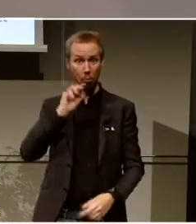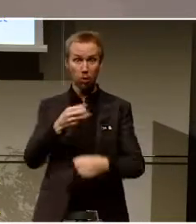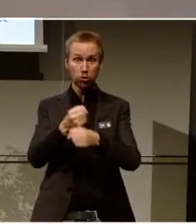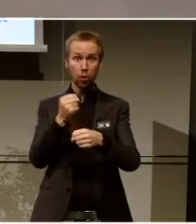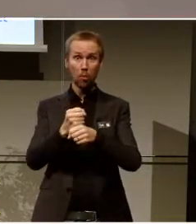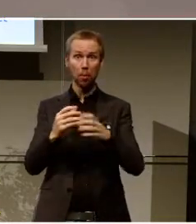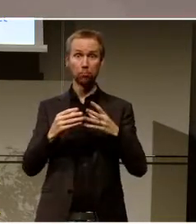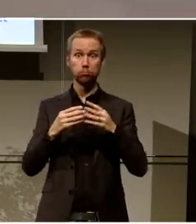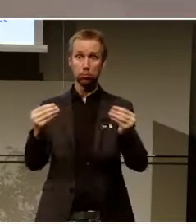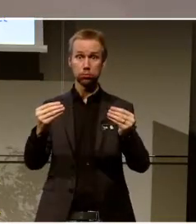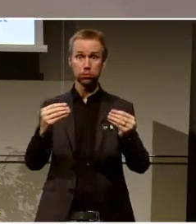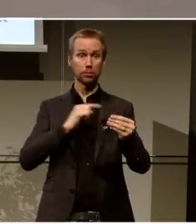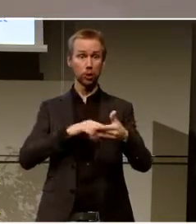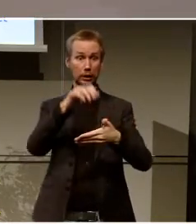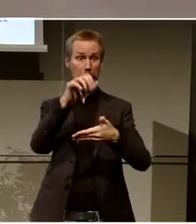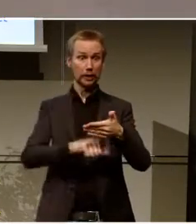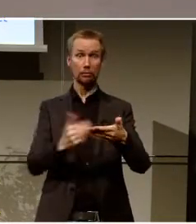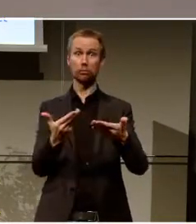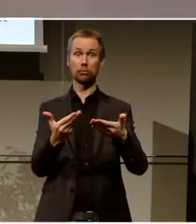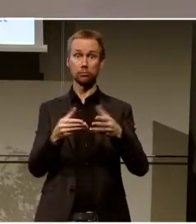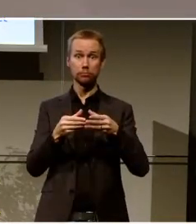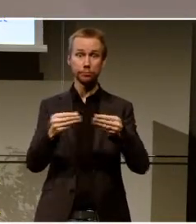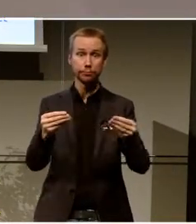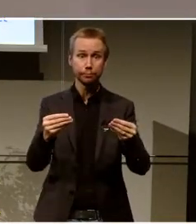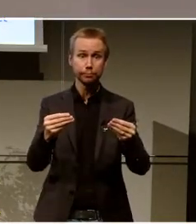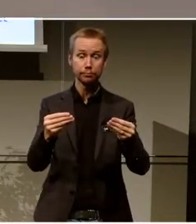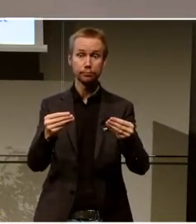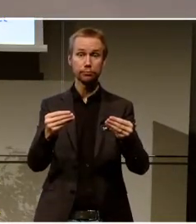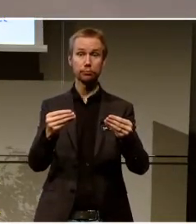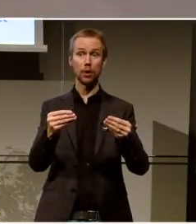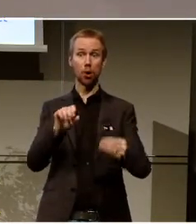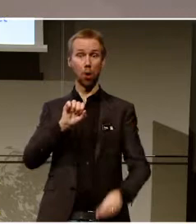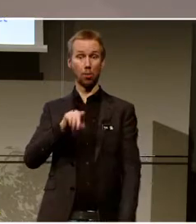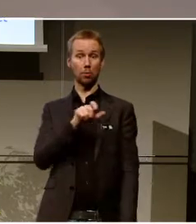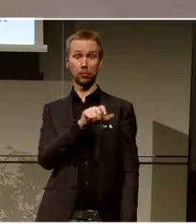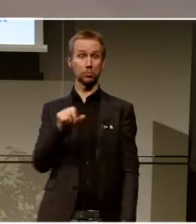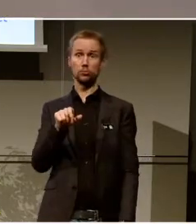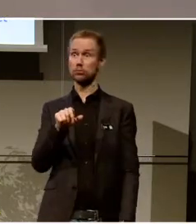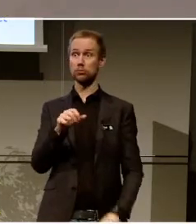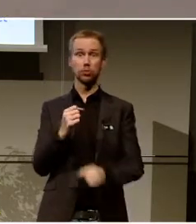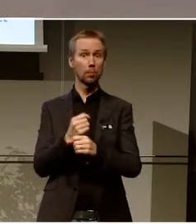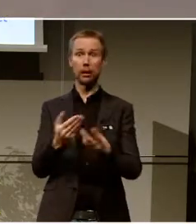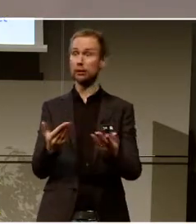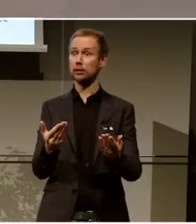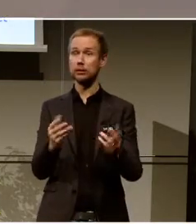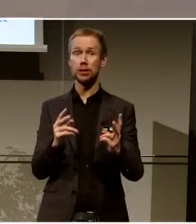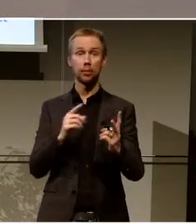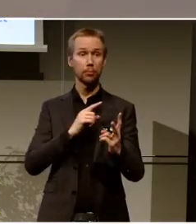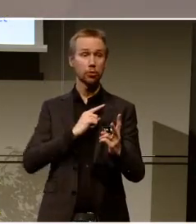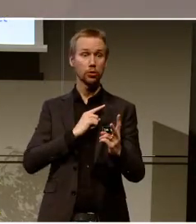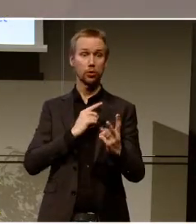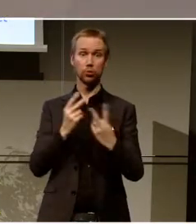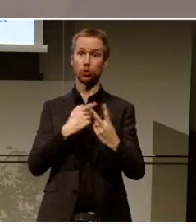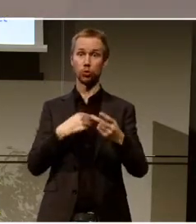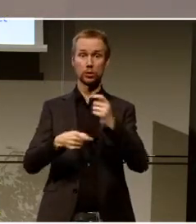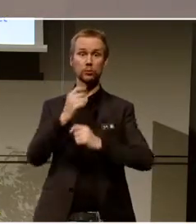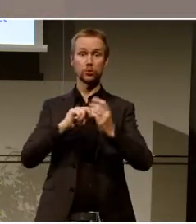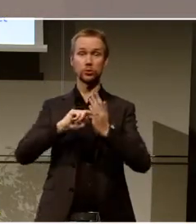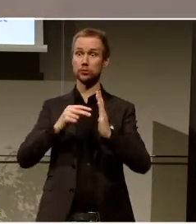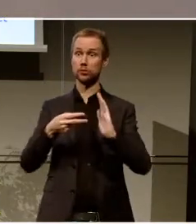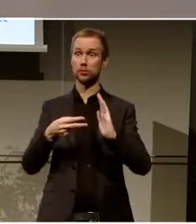del av vår skatteekonomi som bygger på att vi beskattar lön. Men om folk inte kommer att jobba på samma sätt eller det inte finns jobb, då kommer ju hela vårt ekonomiska system